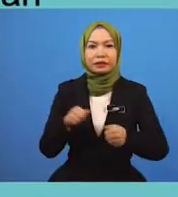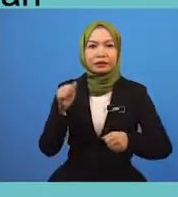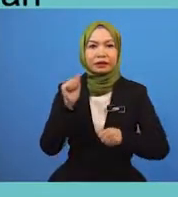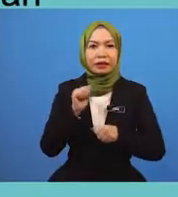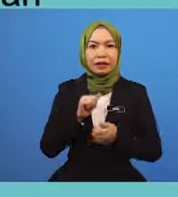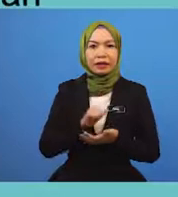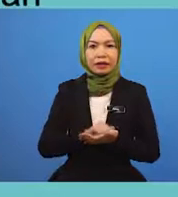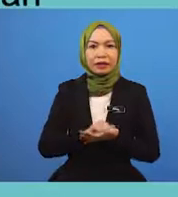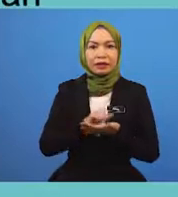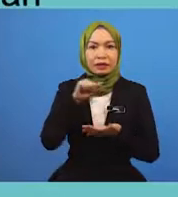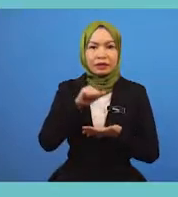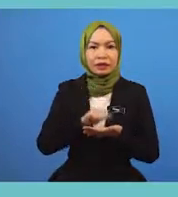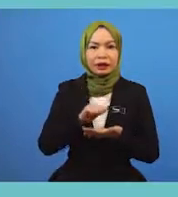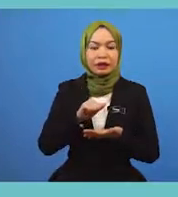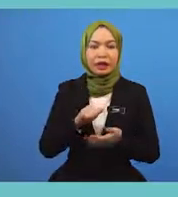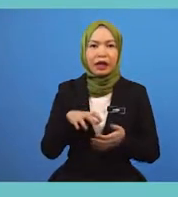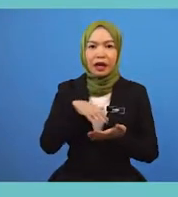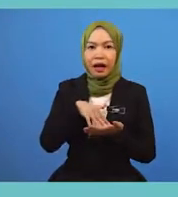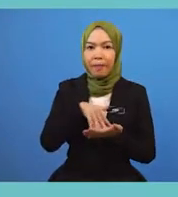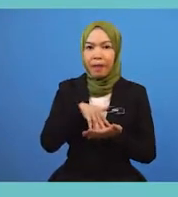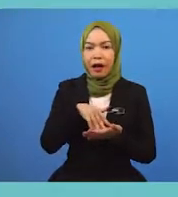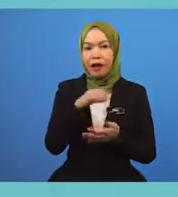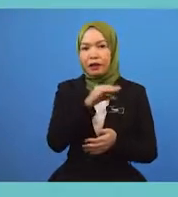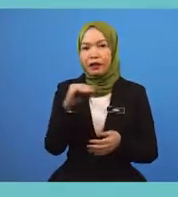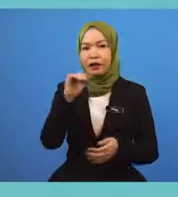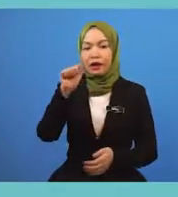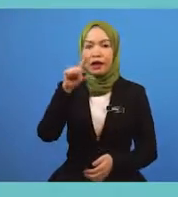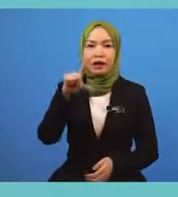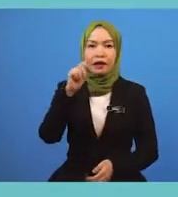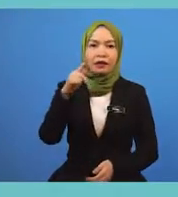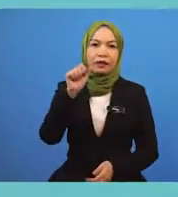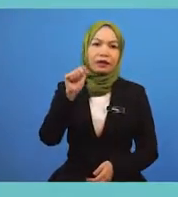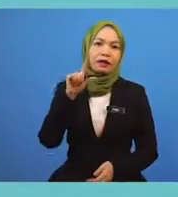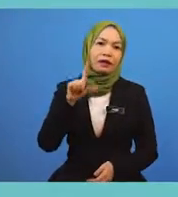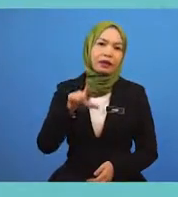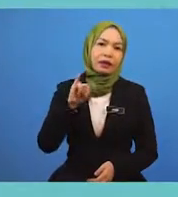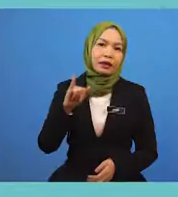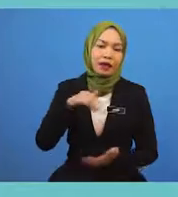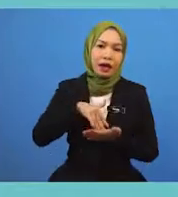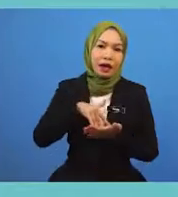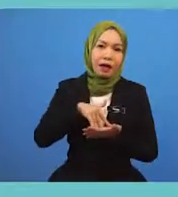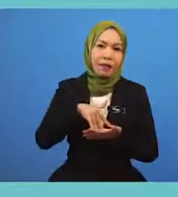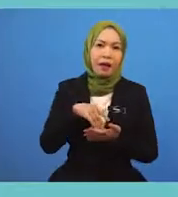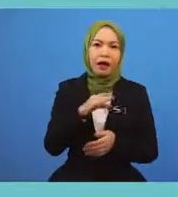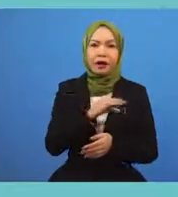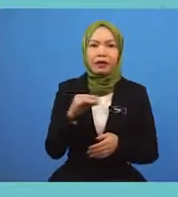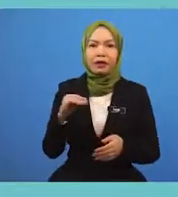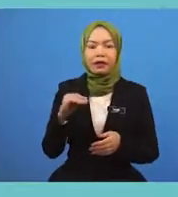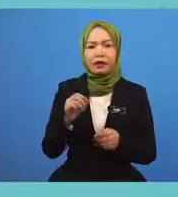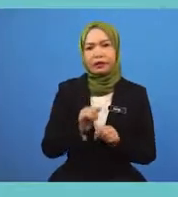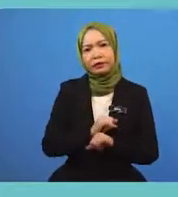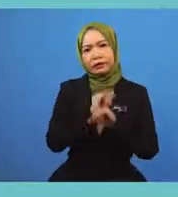lemah. Dan keempat, menerangkan perbezaan antara haba penutralan asid